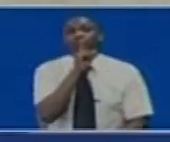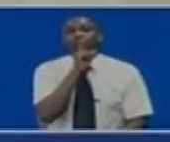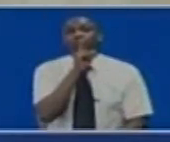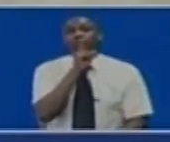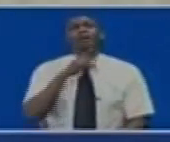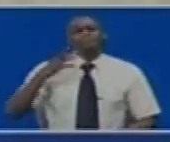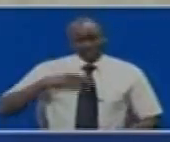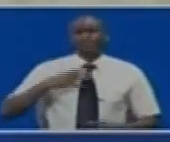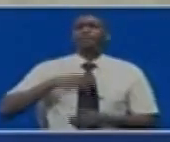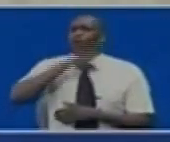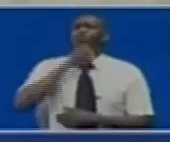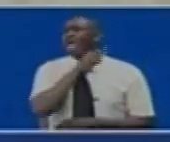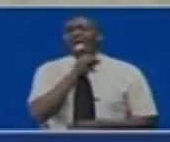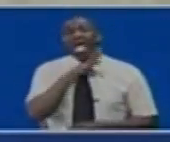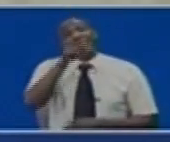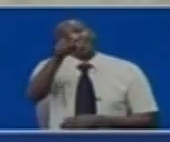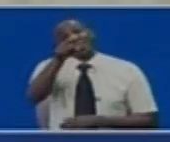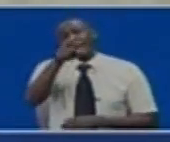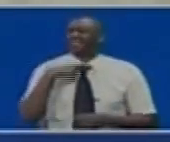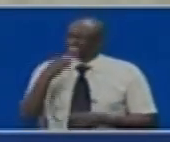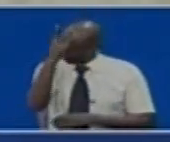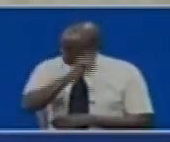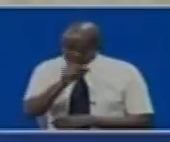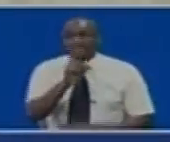Hebu nyinyi wale mnapiga kelele hapo dakika mbili,